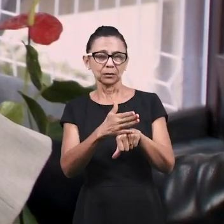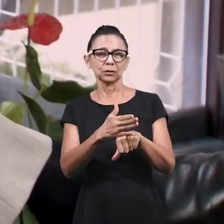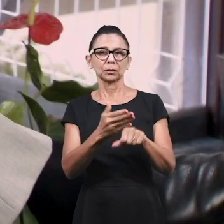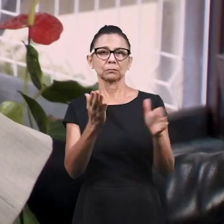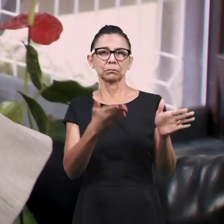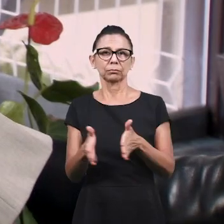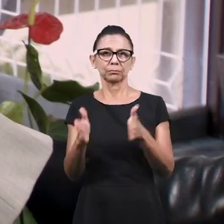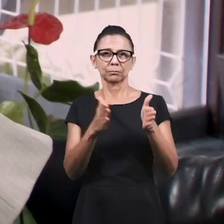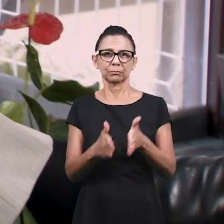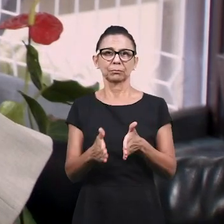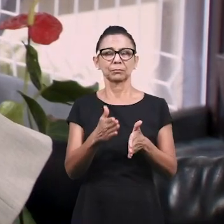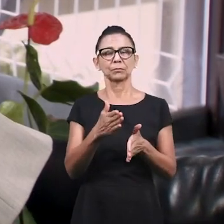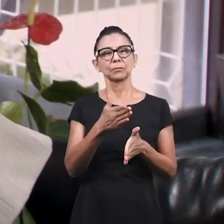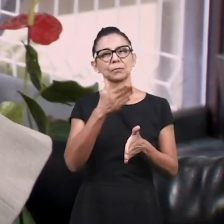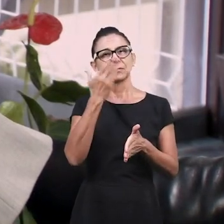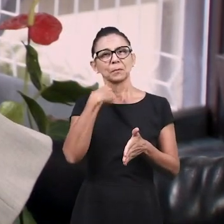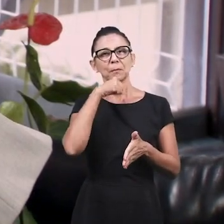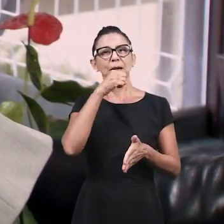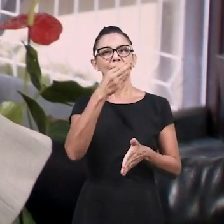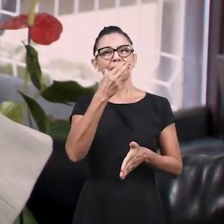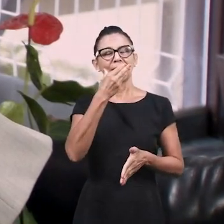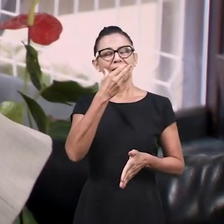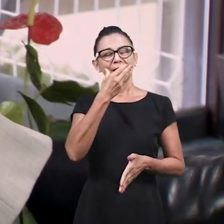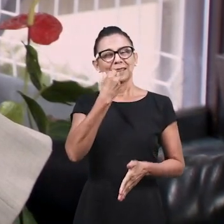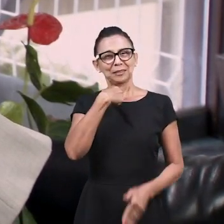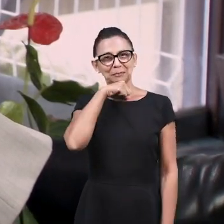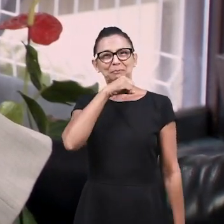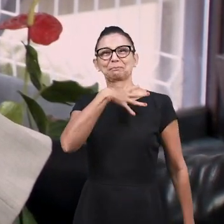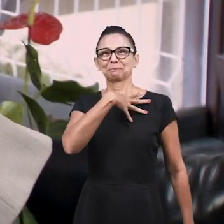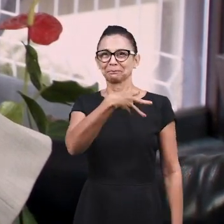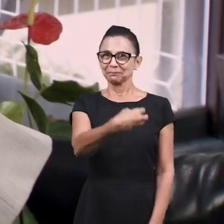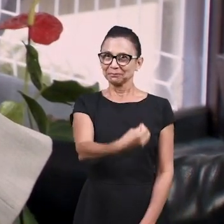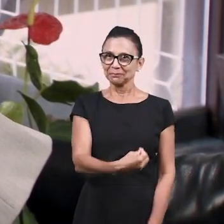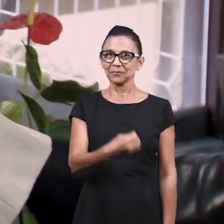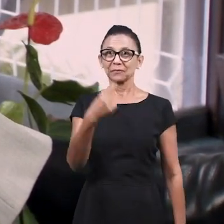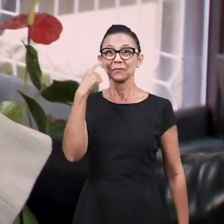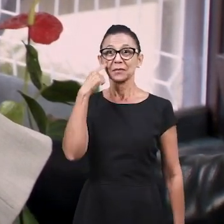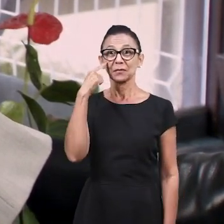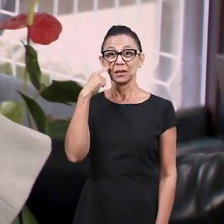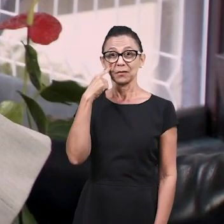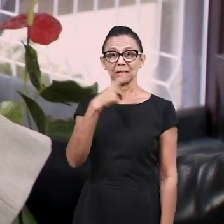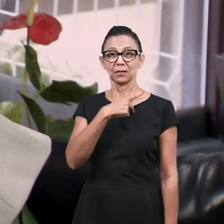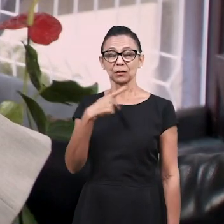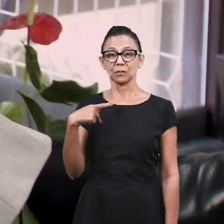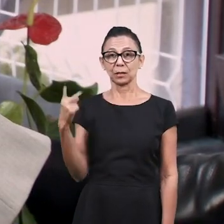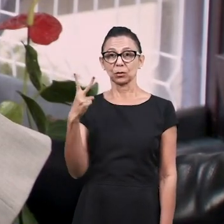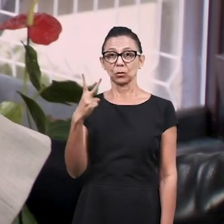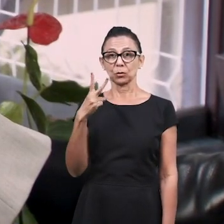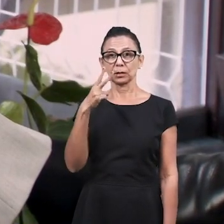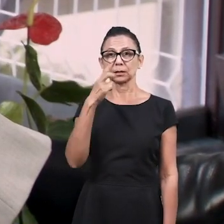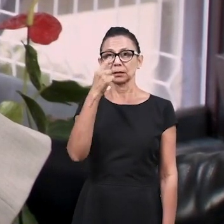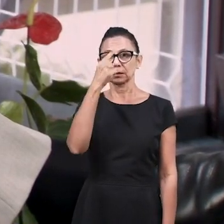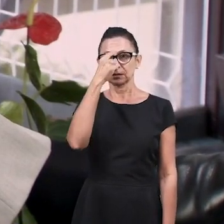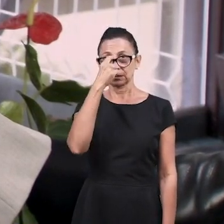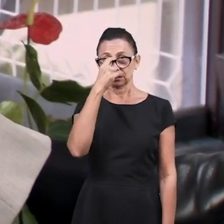ежедневные жизни, общение между детьми и родителями. На нашей программе, нашей